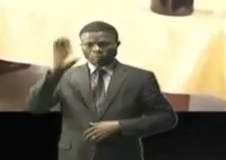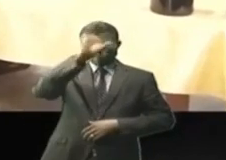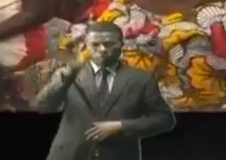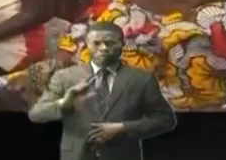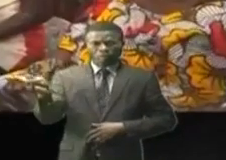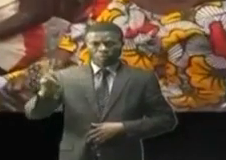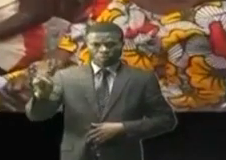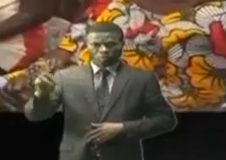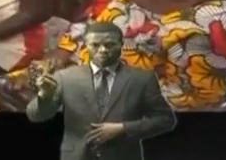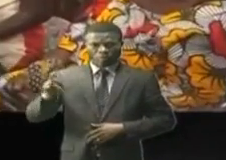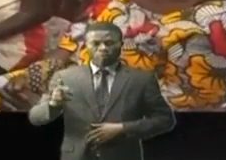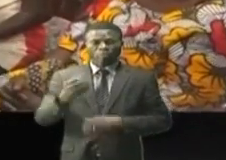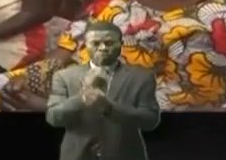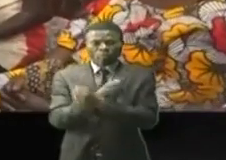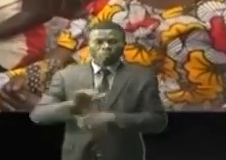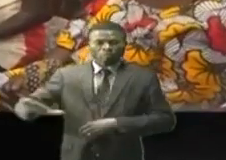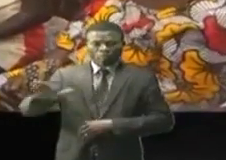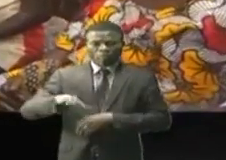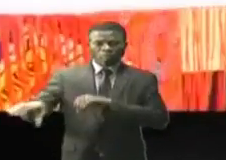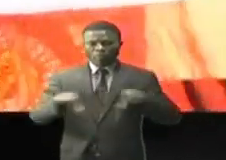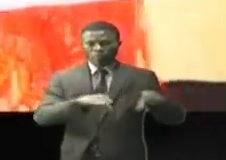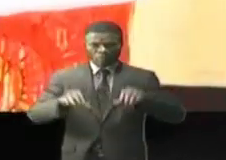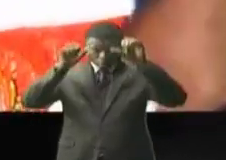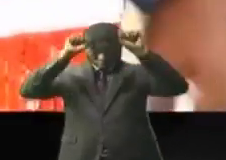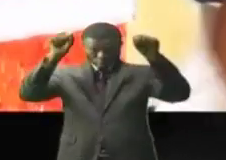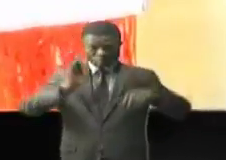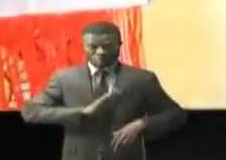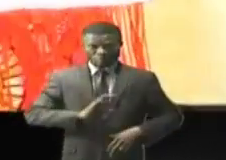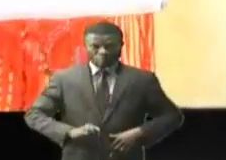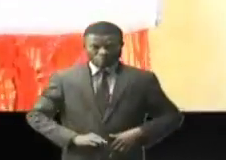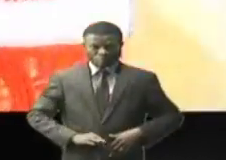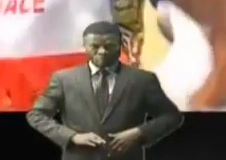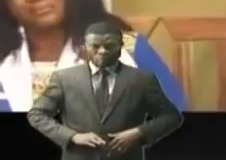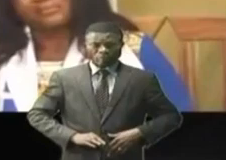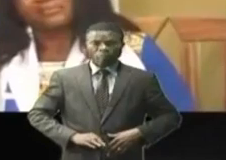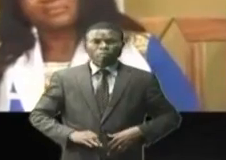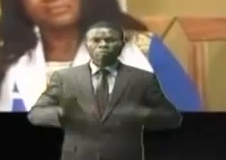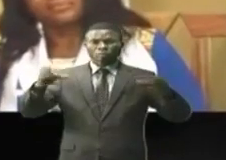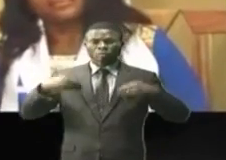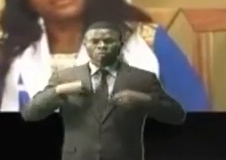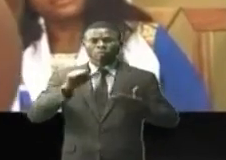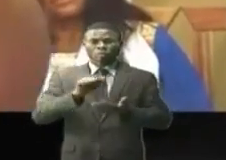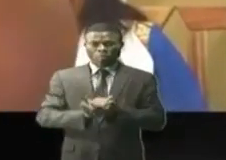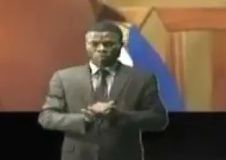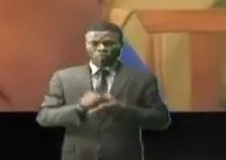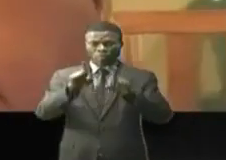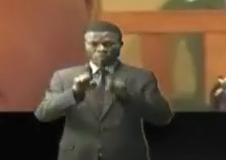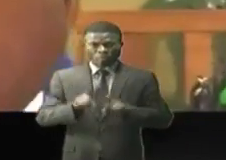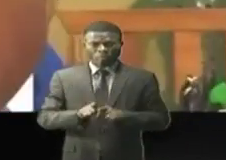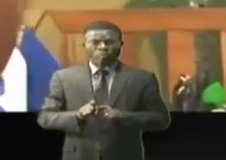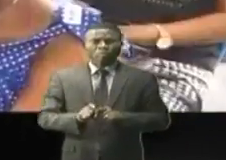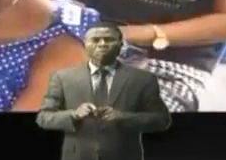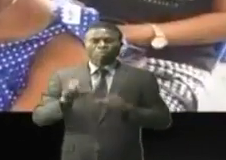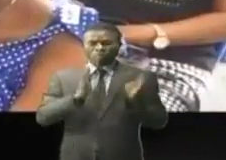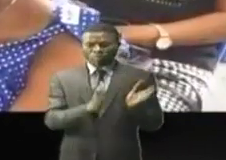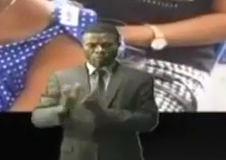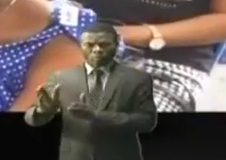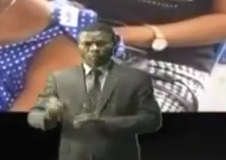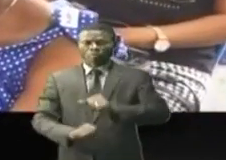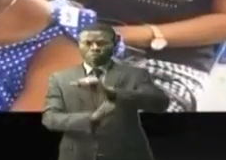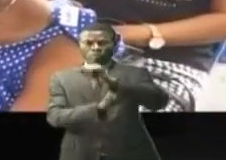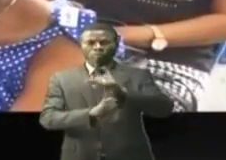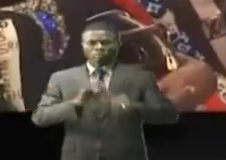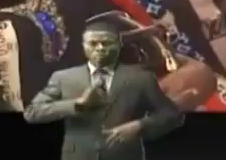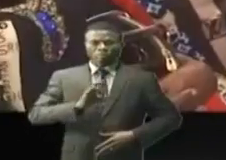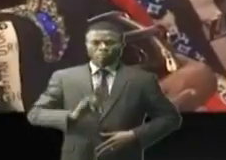Kalamou sur le veille patriotique et les actions du chef de l'État. Très réceptives, ces femmes ont pris l'engagement de se ranger derrière le chef de